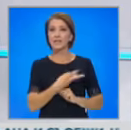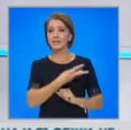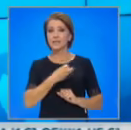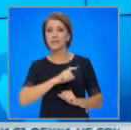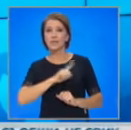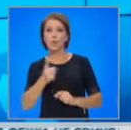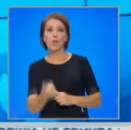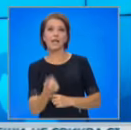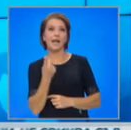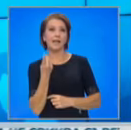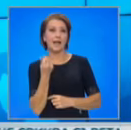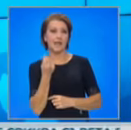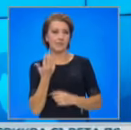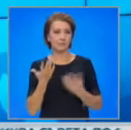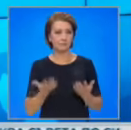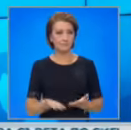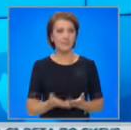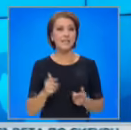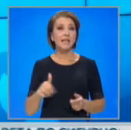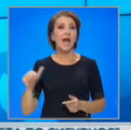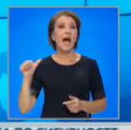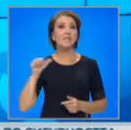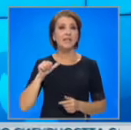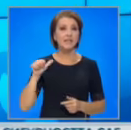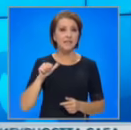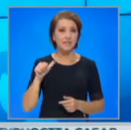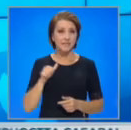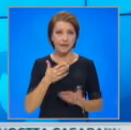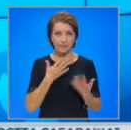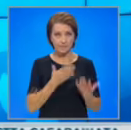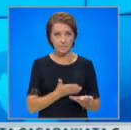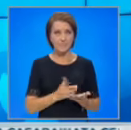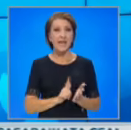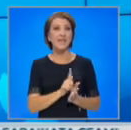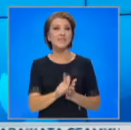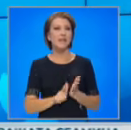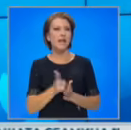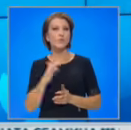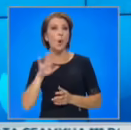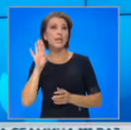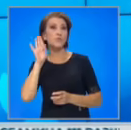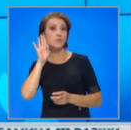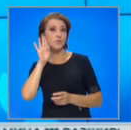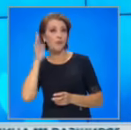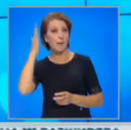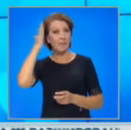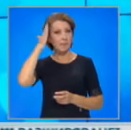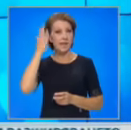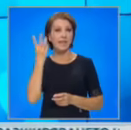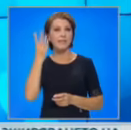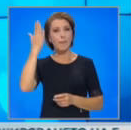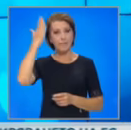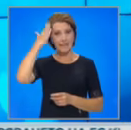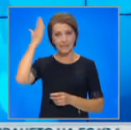лева. Сега към Афганистан и ефектите от кризата там. Извънредно изслушване на премиера и още трима министри в